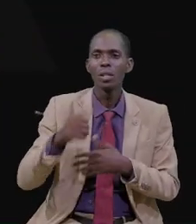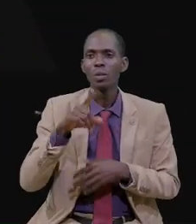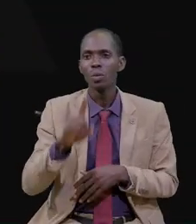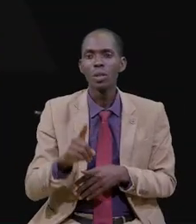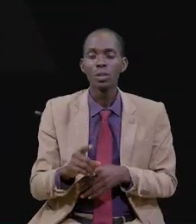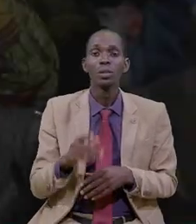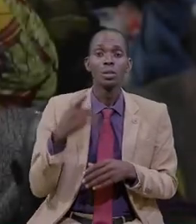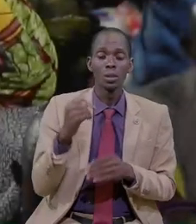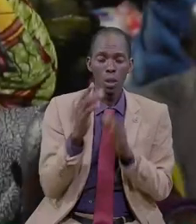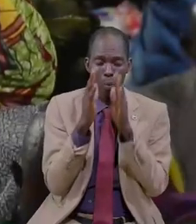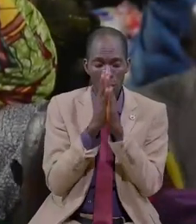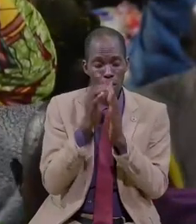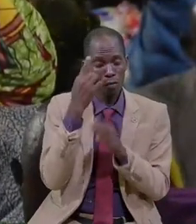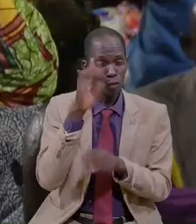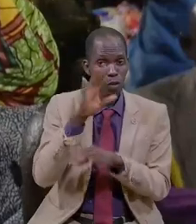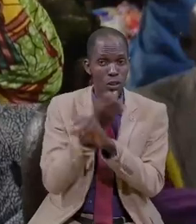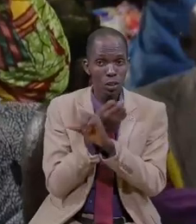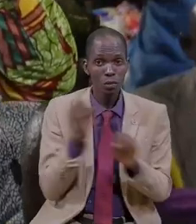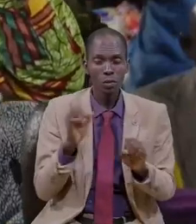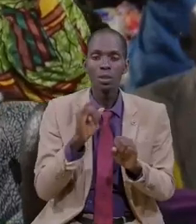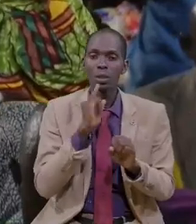votre salut maintenant.